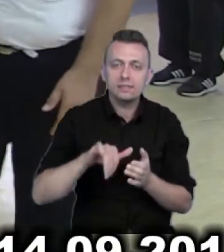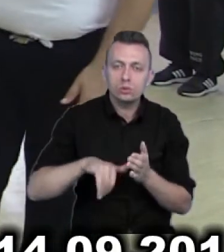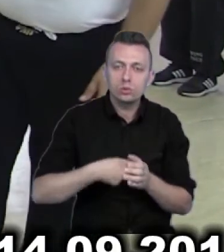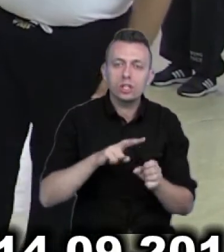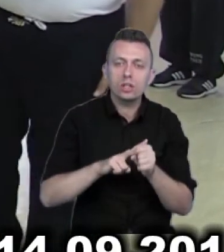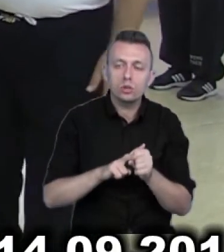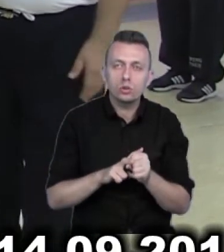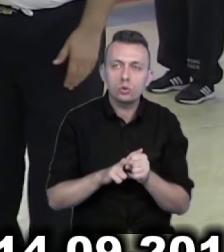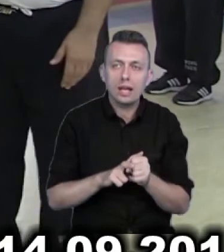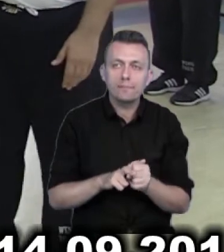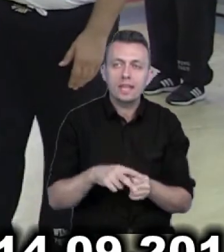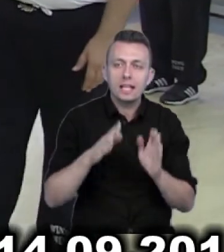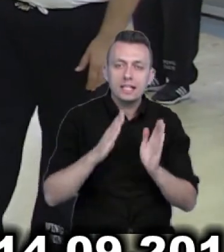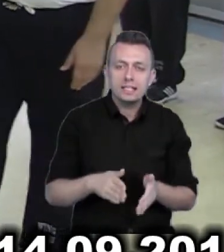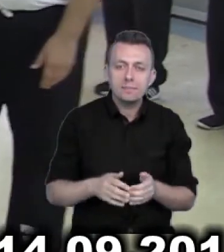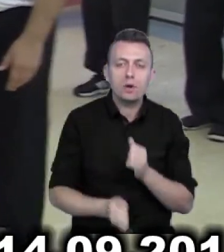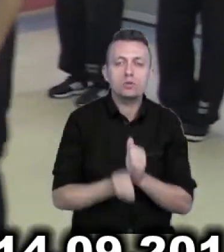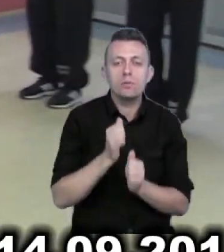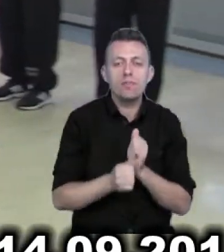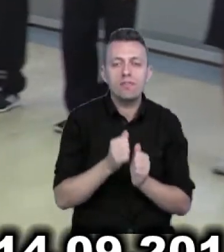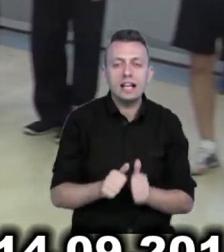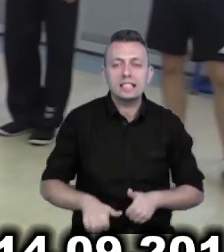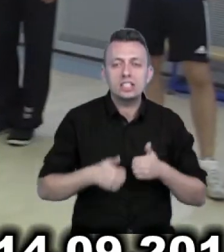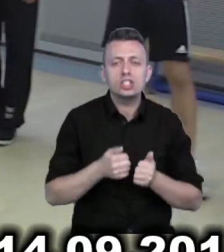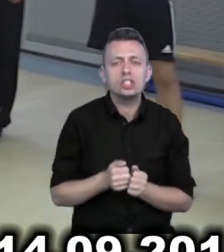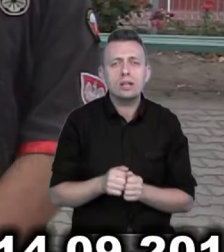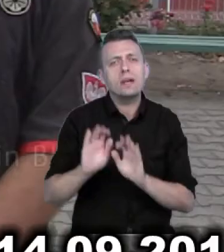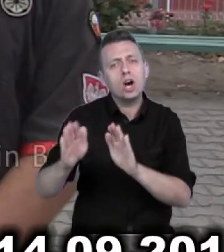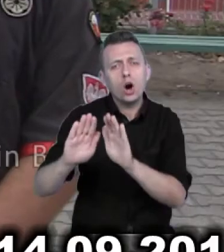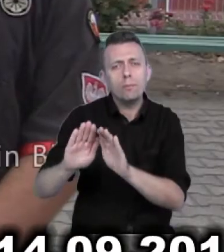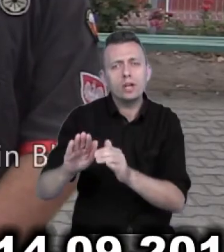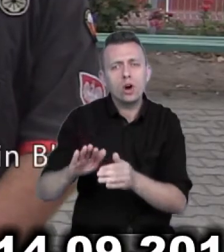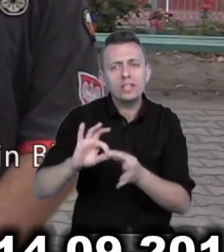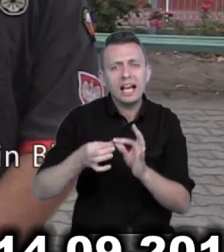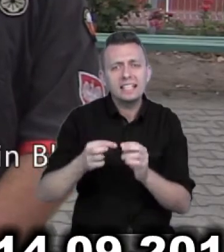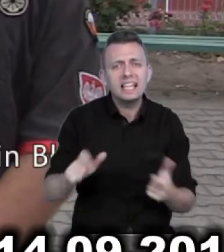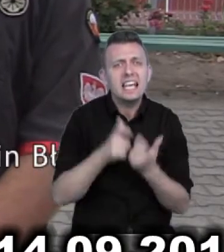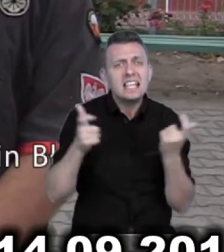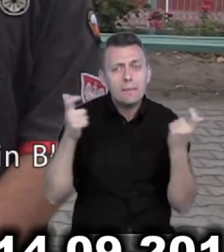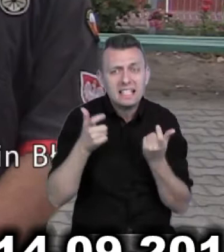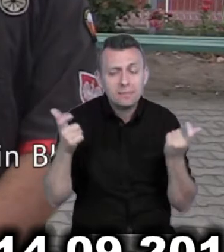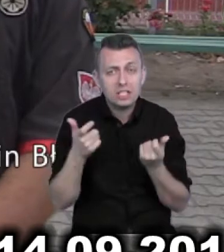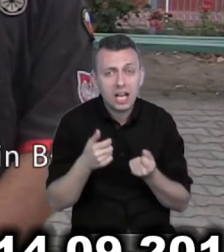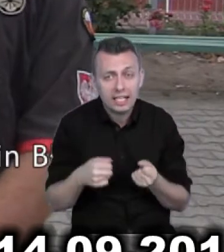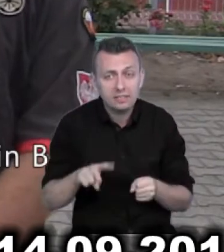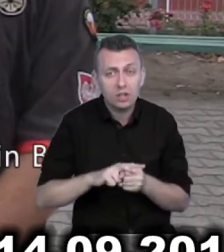jest sztuką walki mającą nauczyć sobie radzenia w sytuacji, kiedy jesteśmy zagrożeni. Dokładnie 2 lata temu